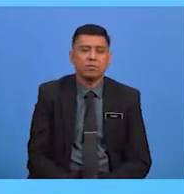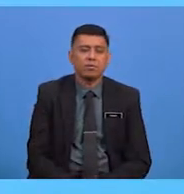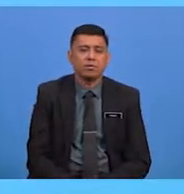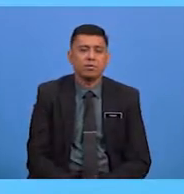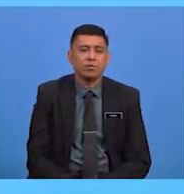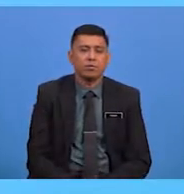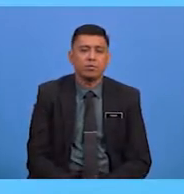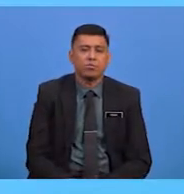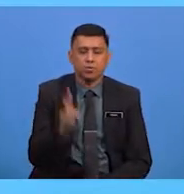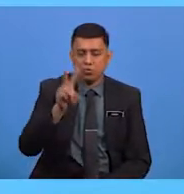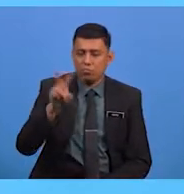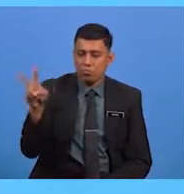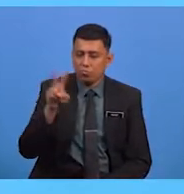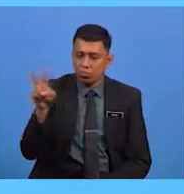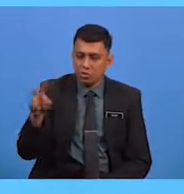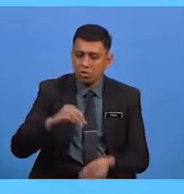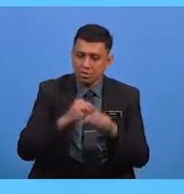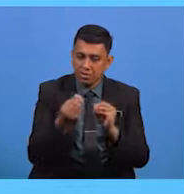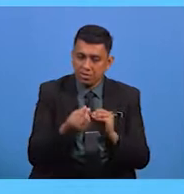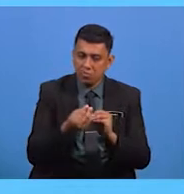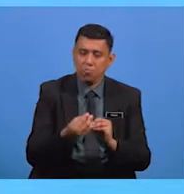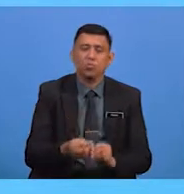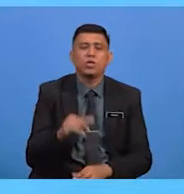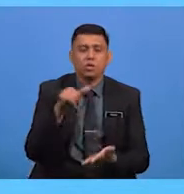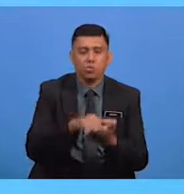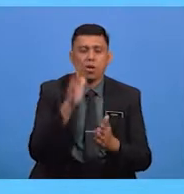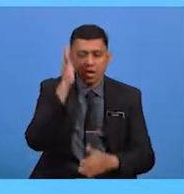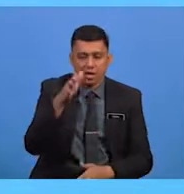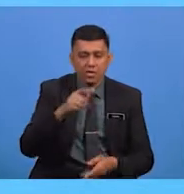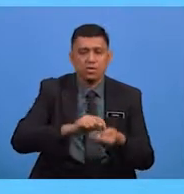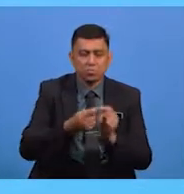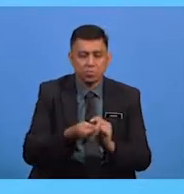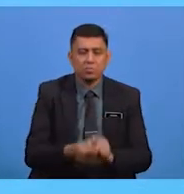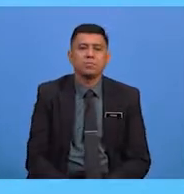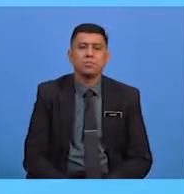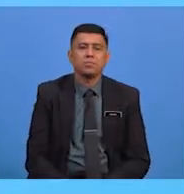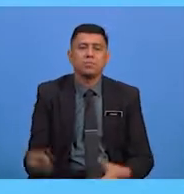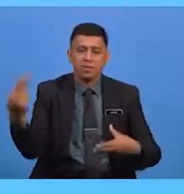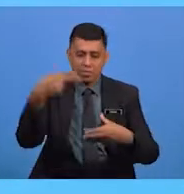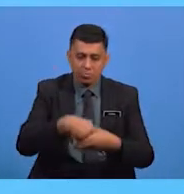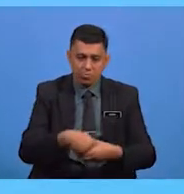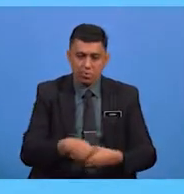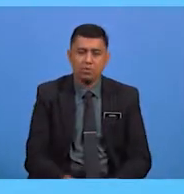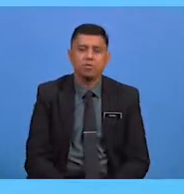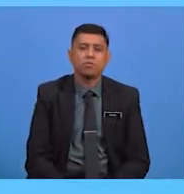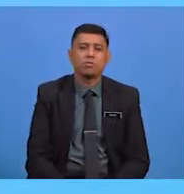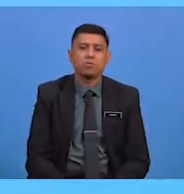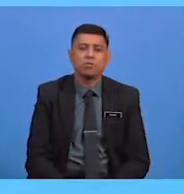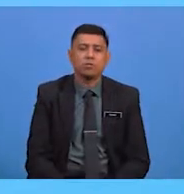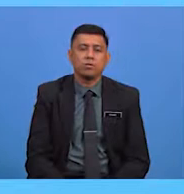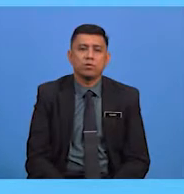kedudukan bagi kedua-dua nombor itu akan ditukarkan. Jika syarat tadi menghasilkan keputusan boolean